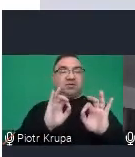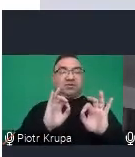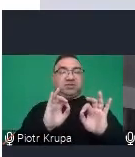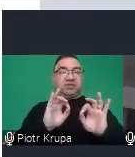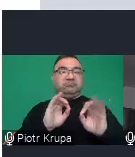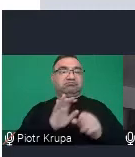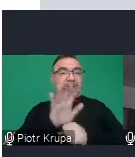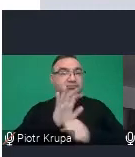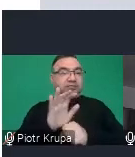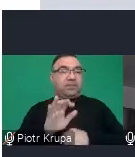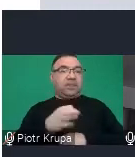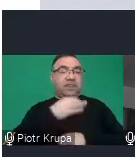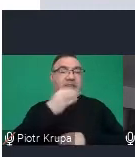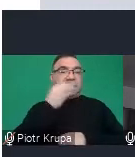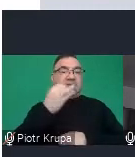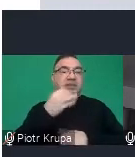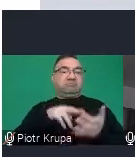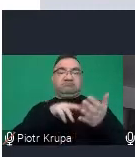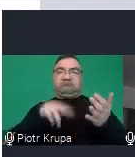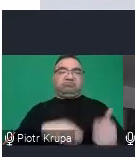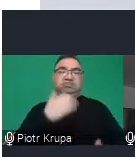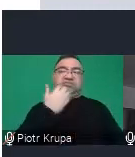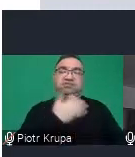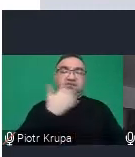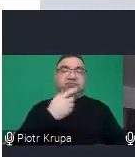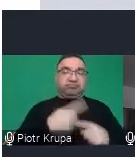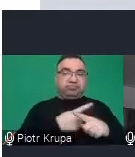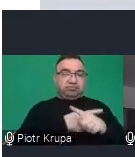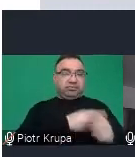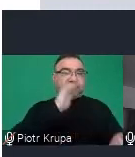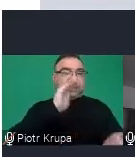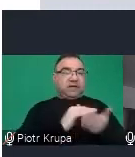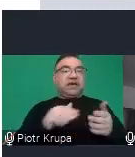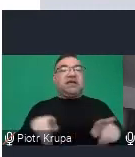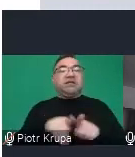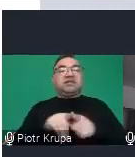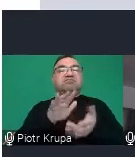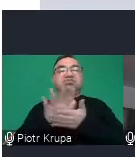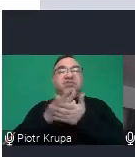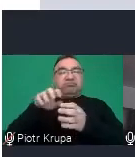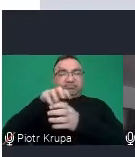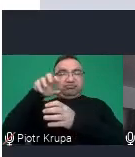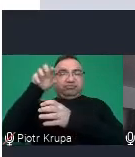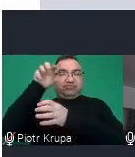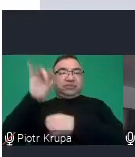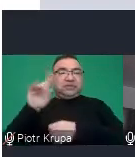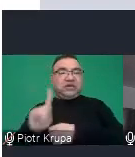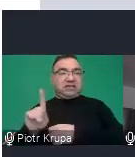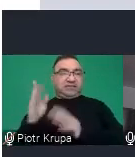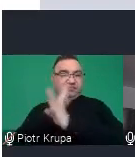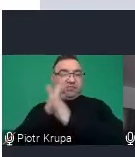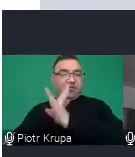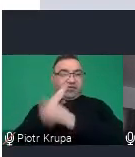wytwarzania, sukcesywną rezygnację z paliwa węglowego, a co najważniejsze, redukcję emisji zanieczyszczeń gazowych do